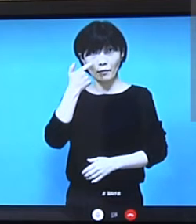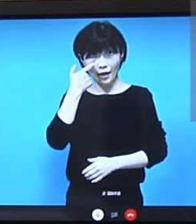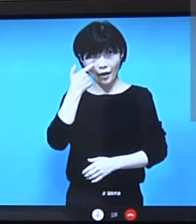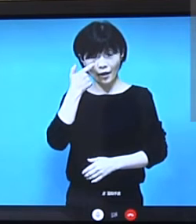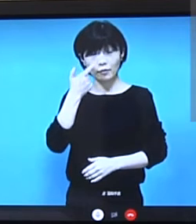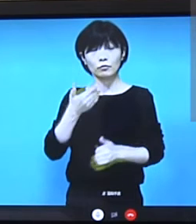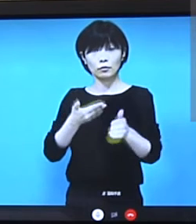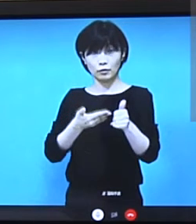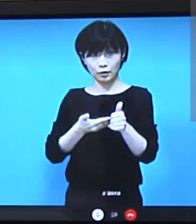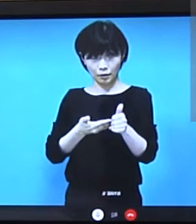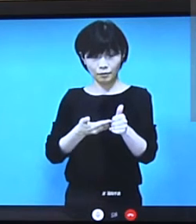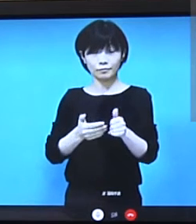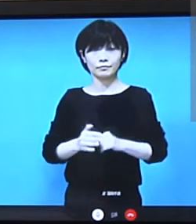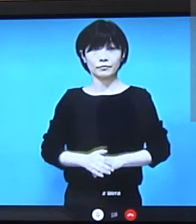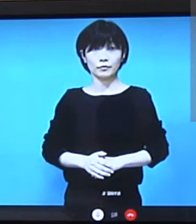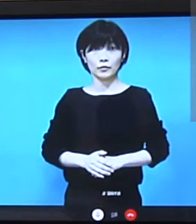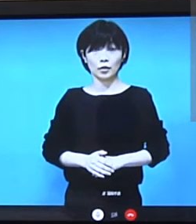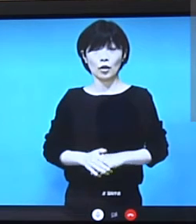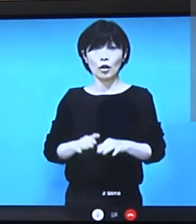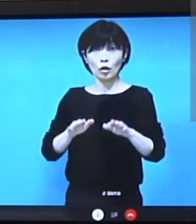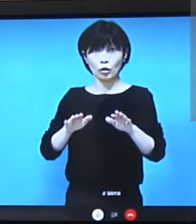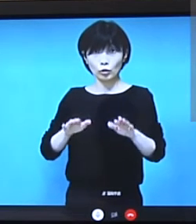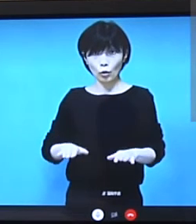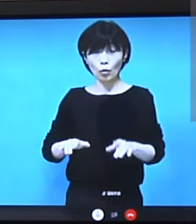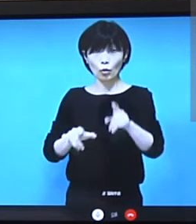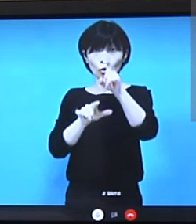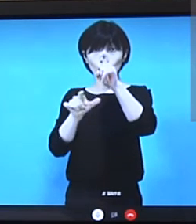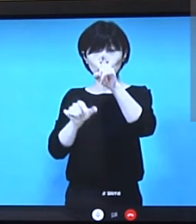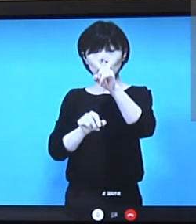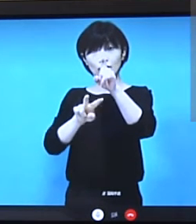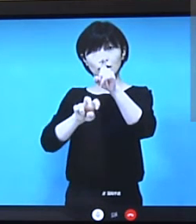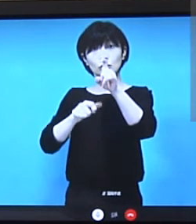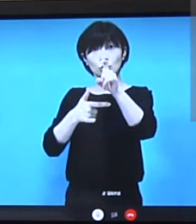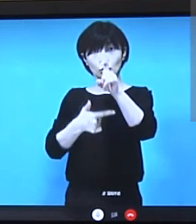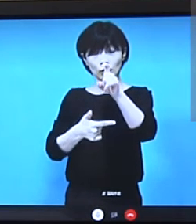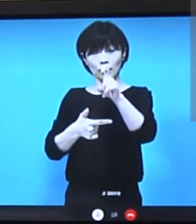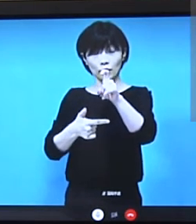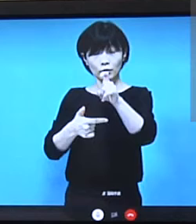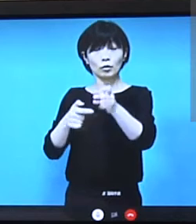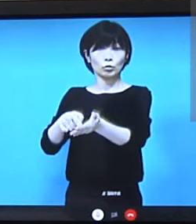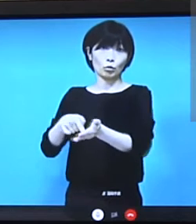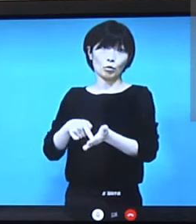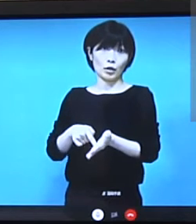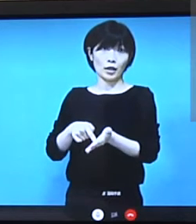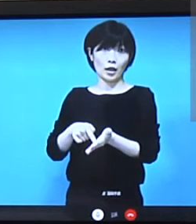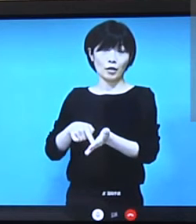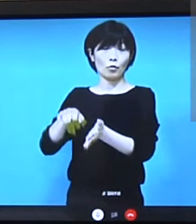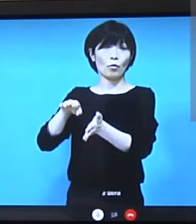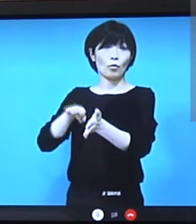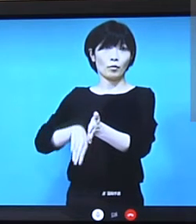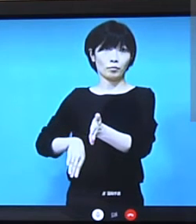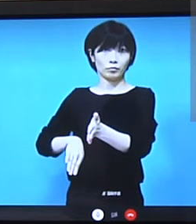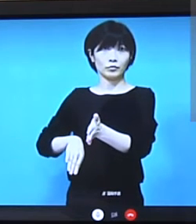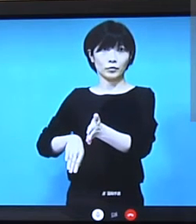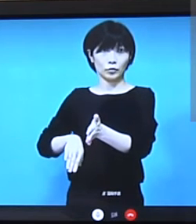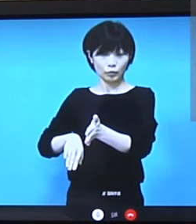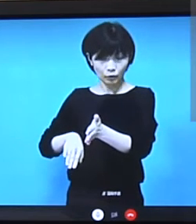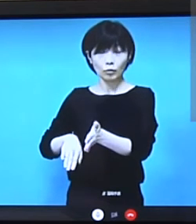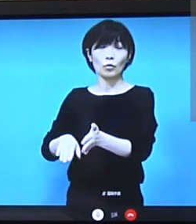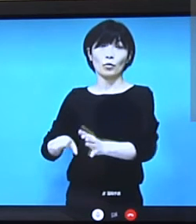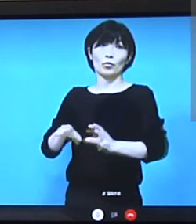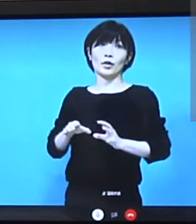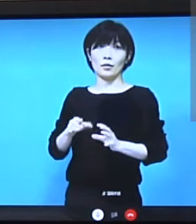てですね、本日に10月26日に発生届の取り下げがございましたので、お知らせをいたします。